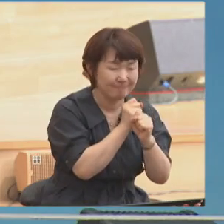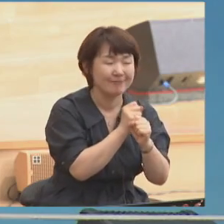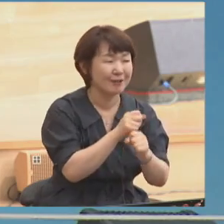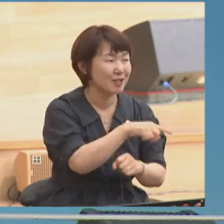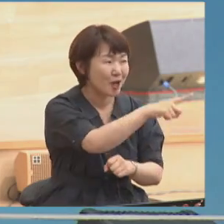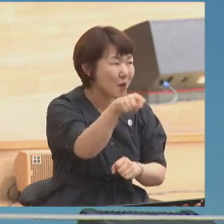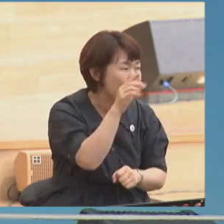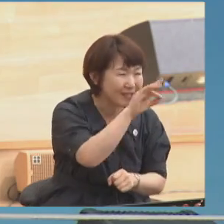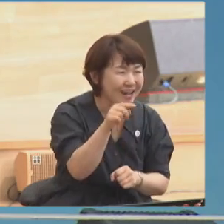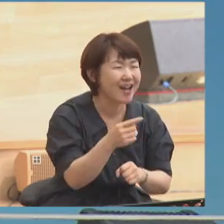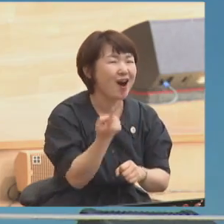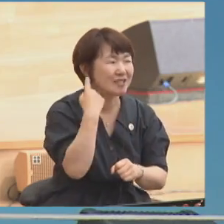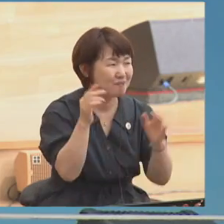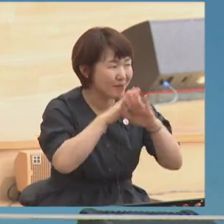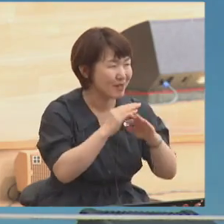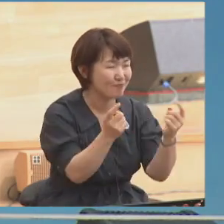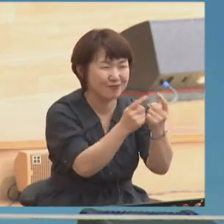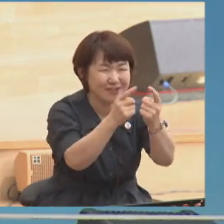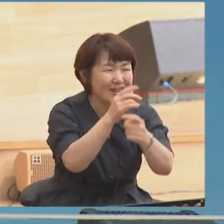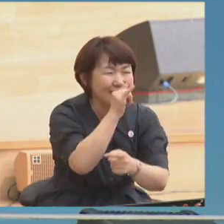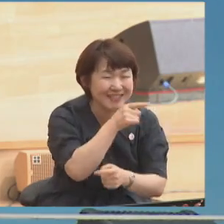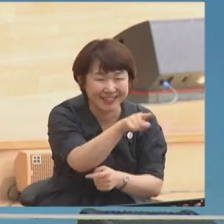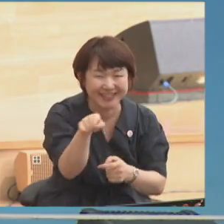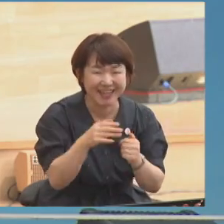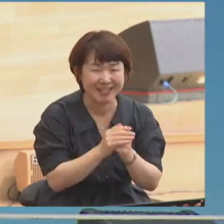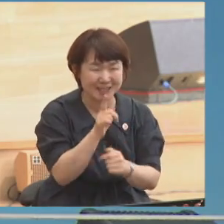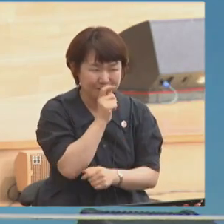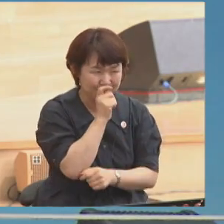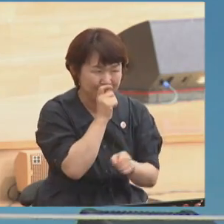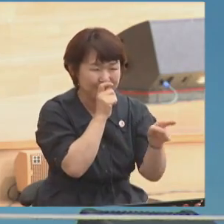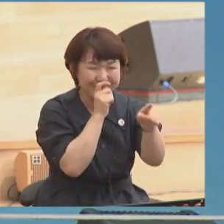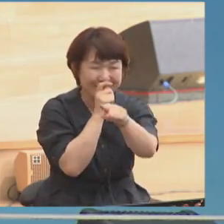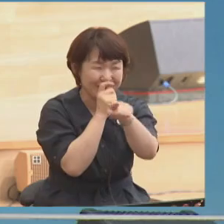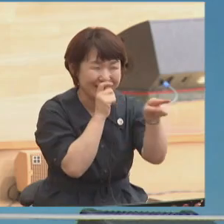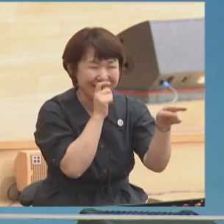했네 부부싸움 때. 지금 입 다물고 있네.